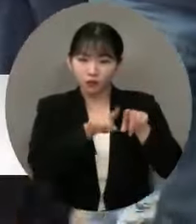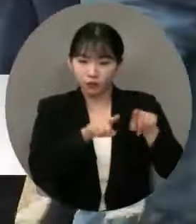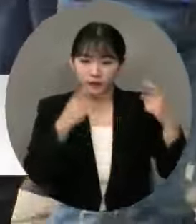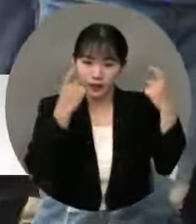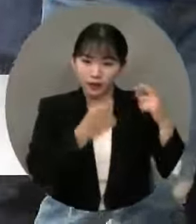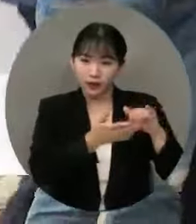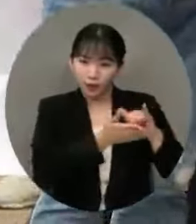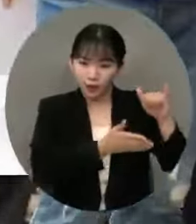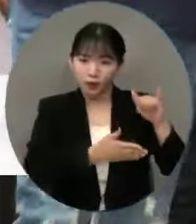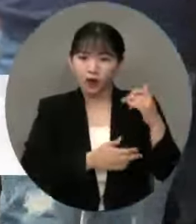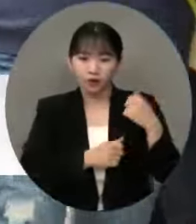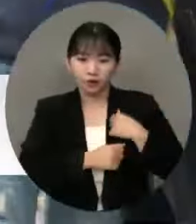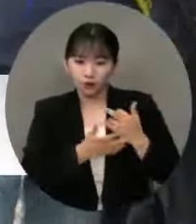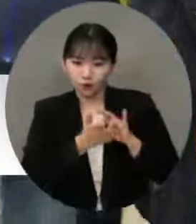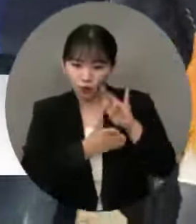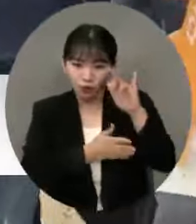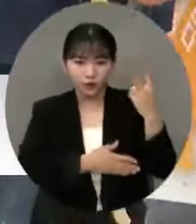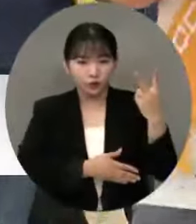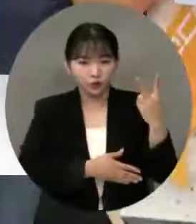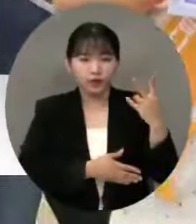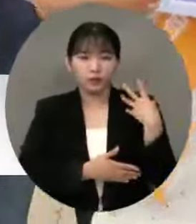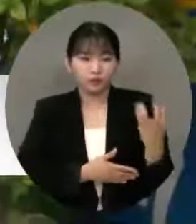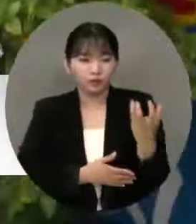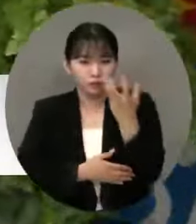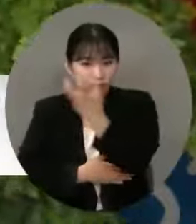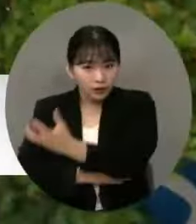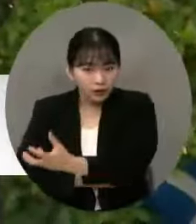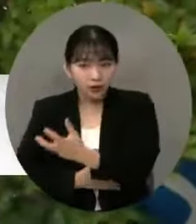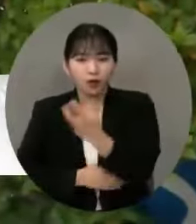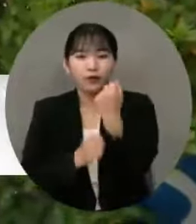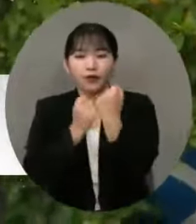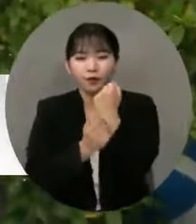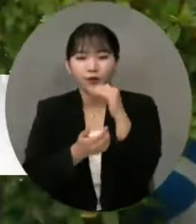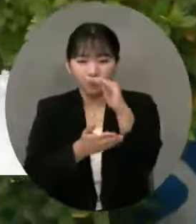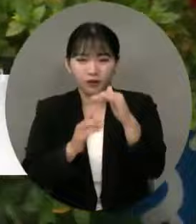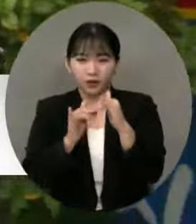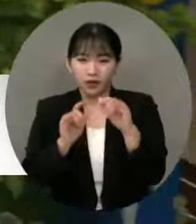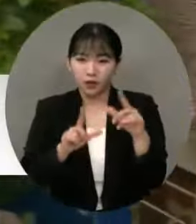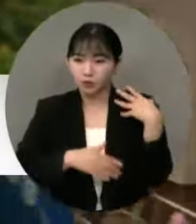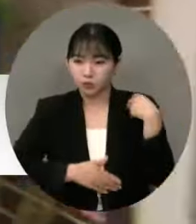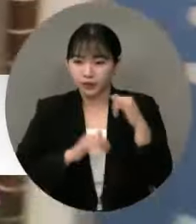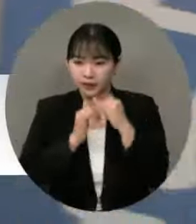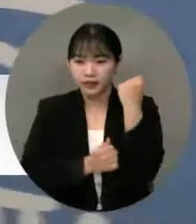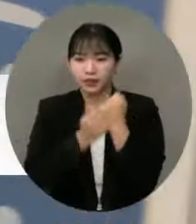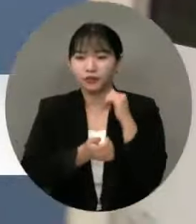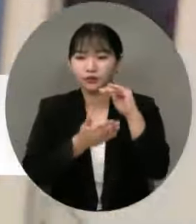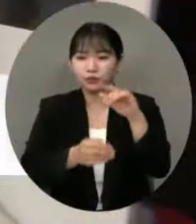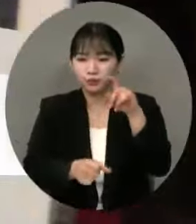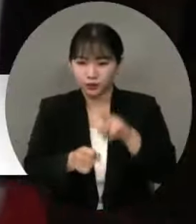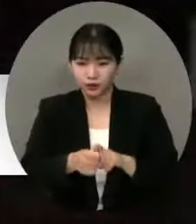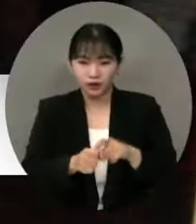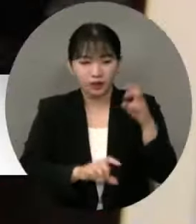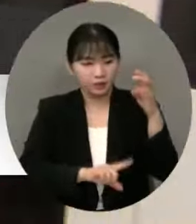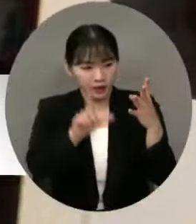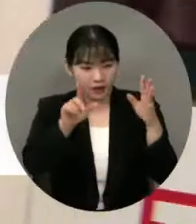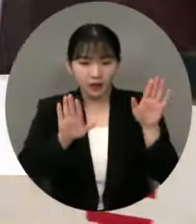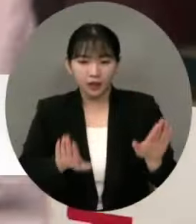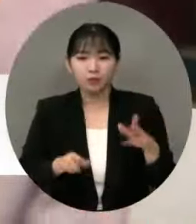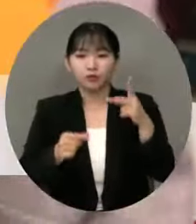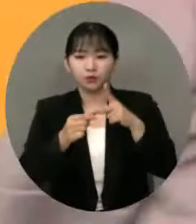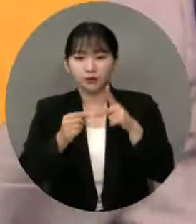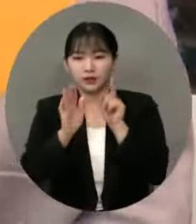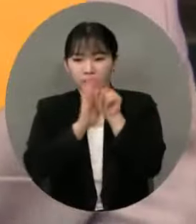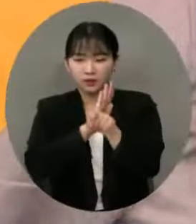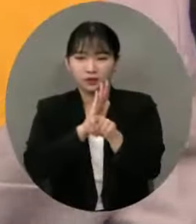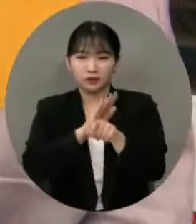군 공항의 무안 이전 당위성을 설명하고 주민들을 설득하기 위한 것으로 지난 24일에 이어 벌써 두